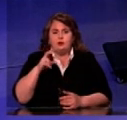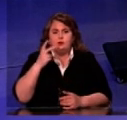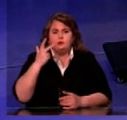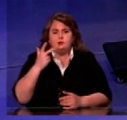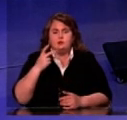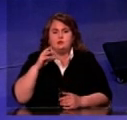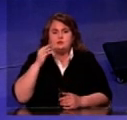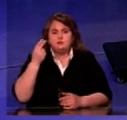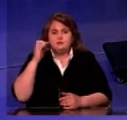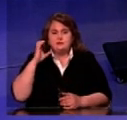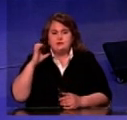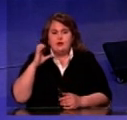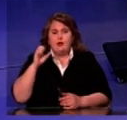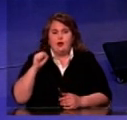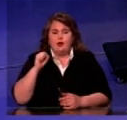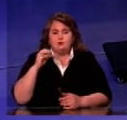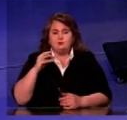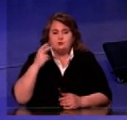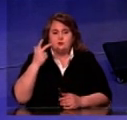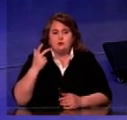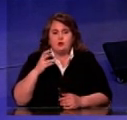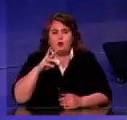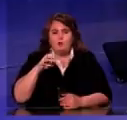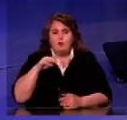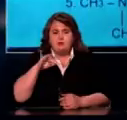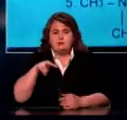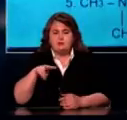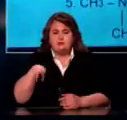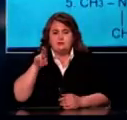CH3 дает название метил. У вас